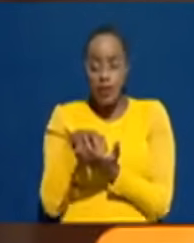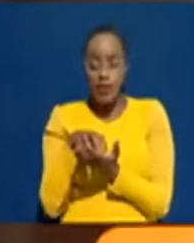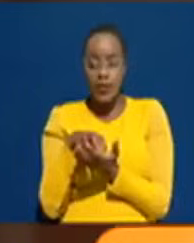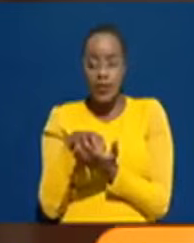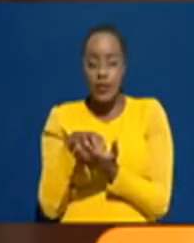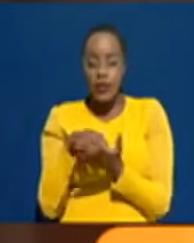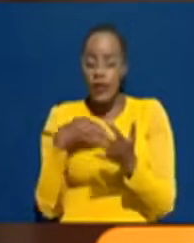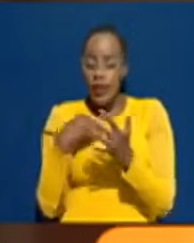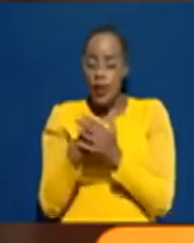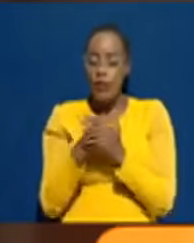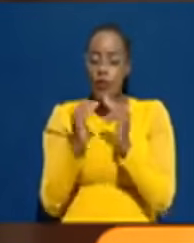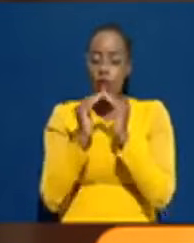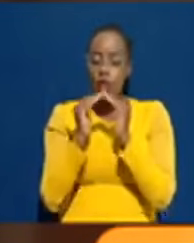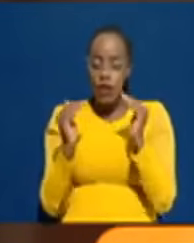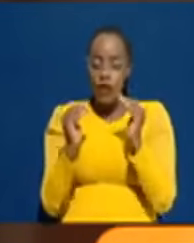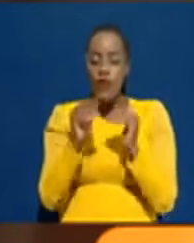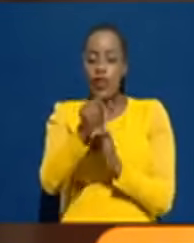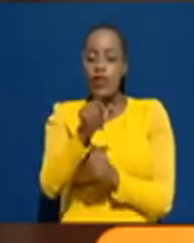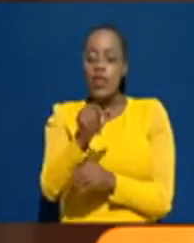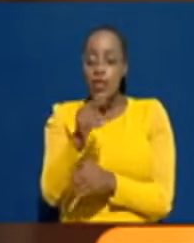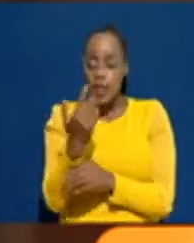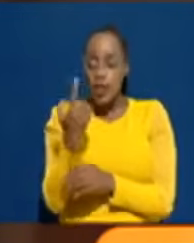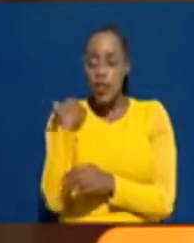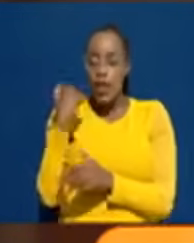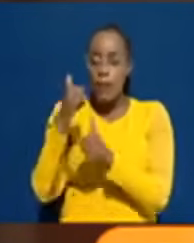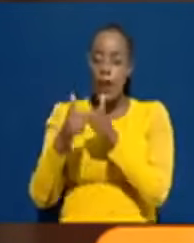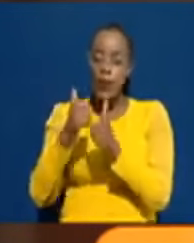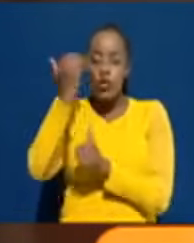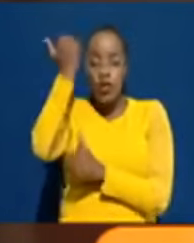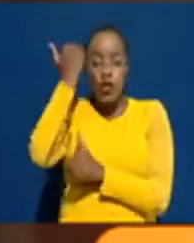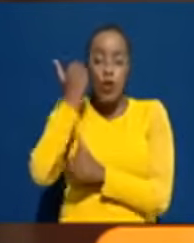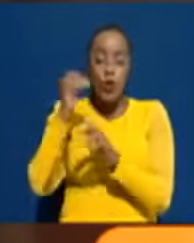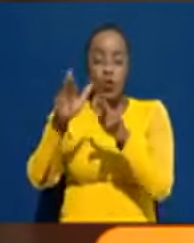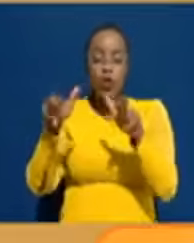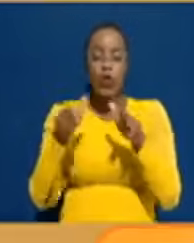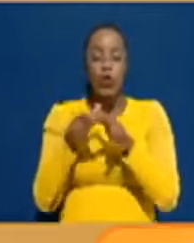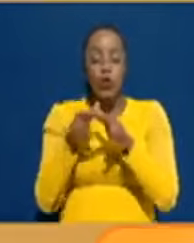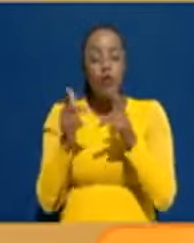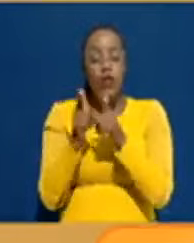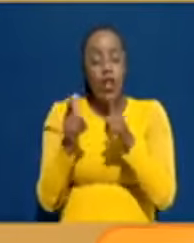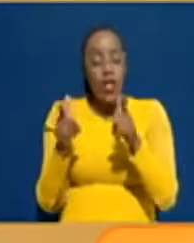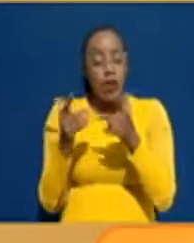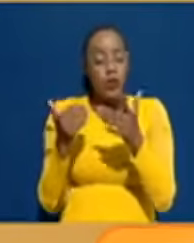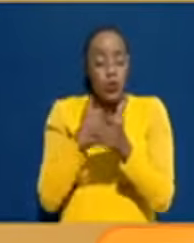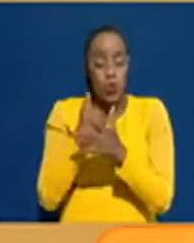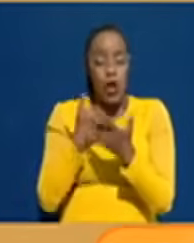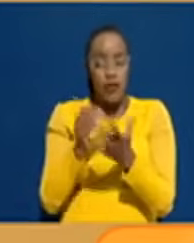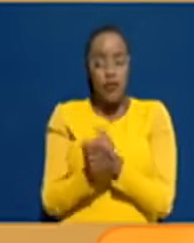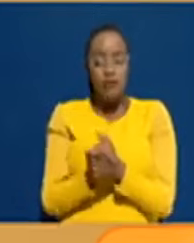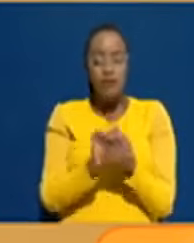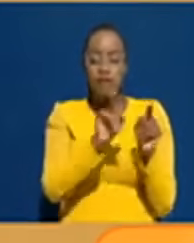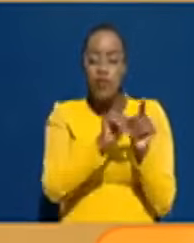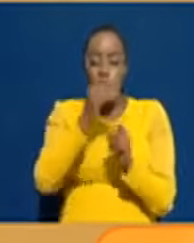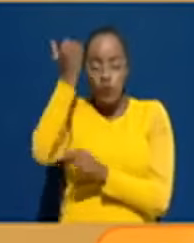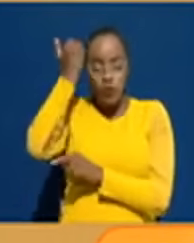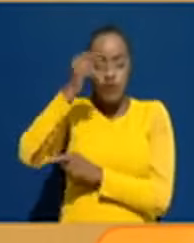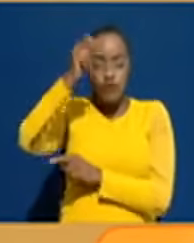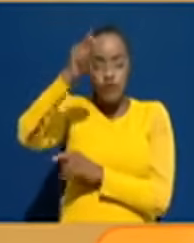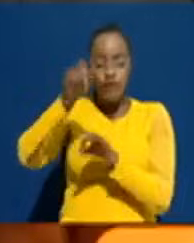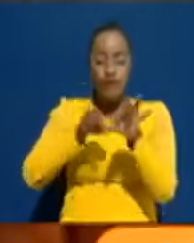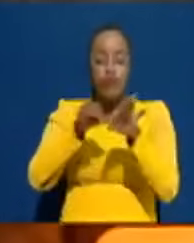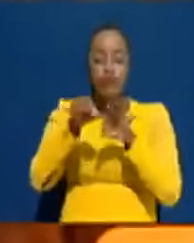to the extent of such number that this courtroom shall accommodate. Zaidi ya hayo, hakimu huyo akieleza